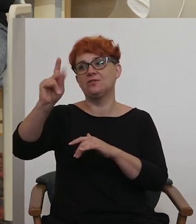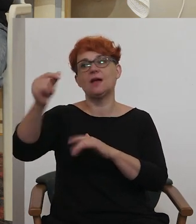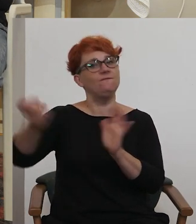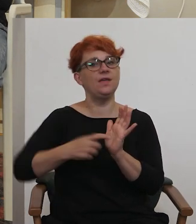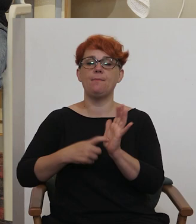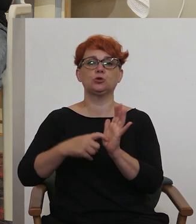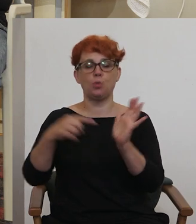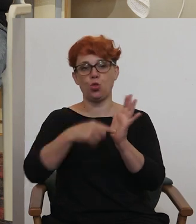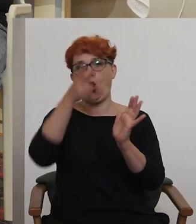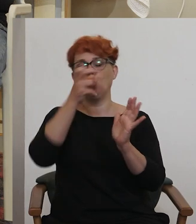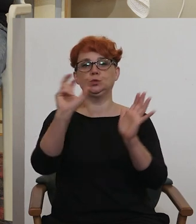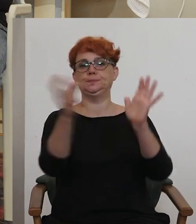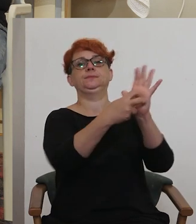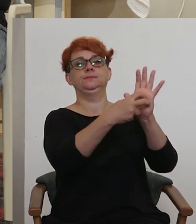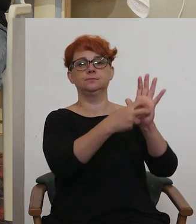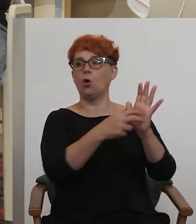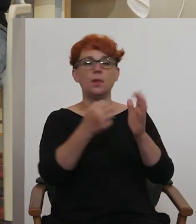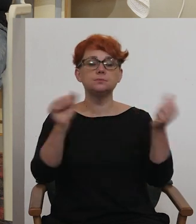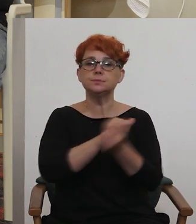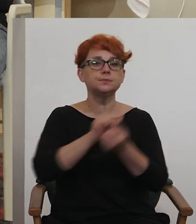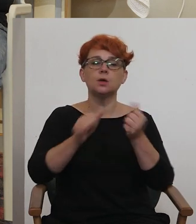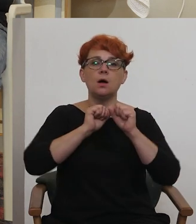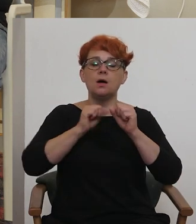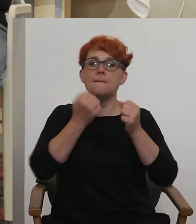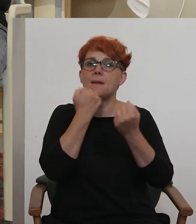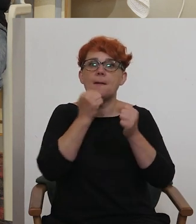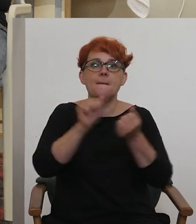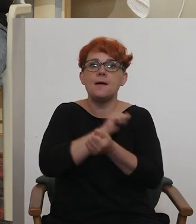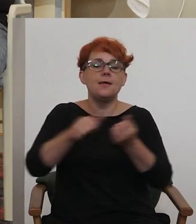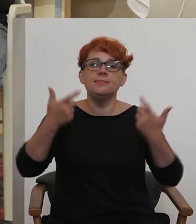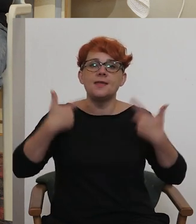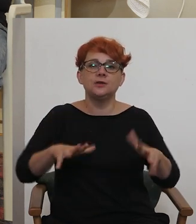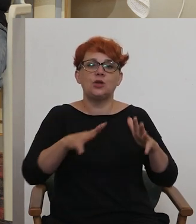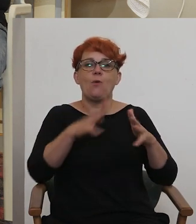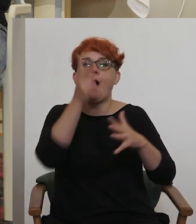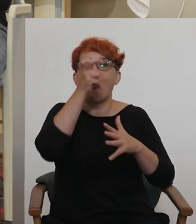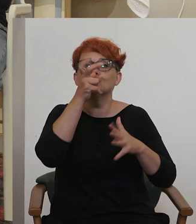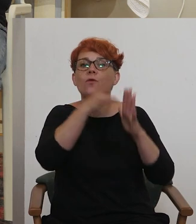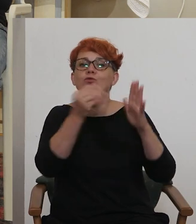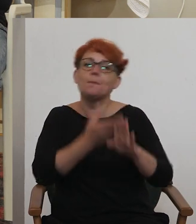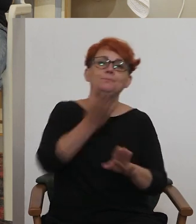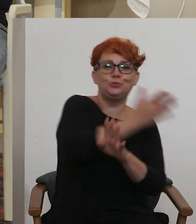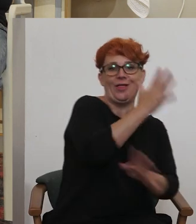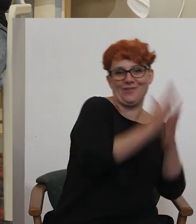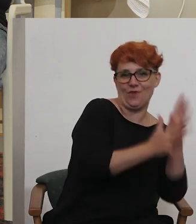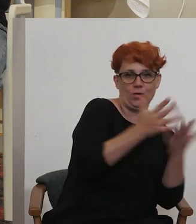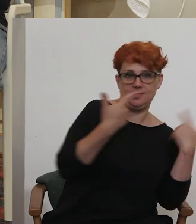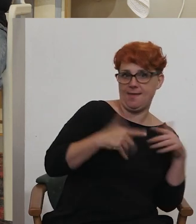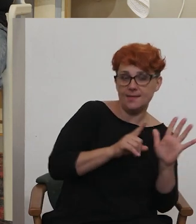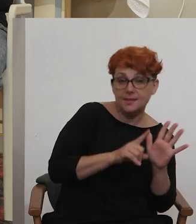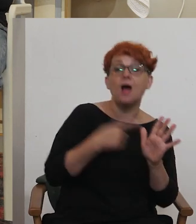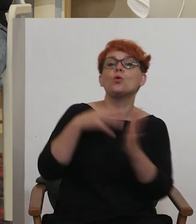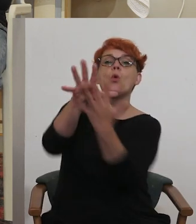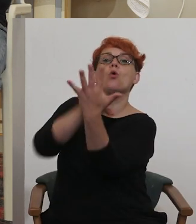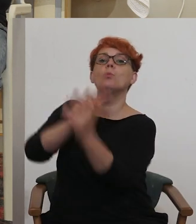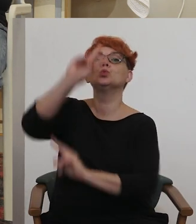wprowadzić. Broniła jak niepodległości tego, żeby to nie był orzeł wzoru przedwojennego i skopiowano go z